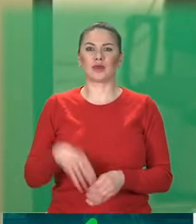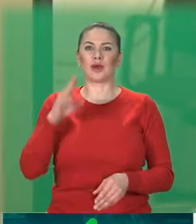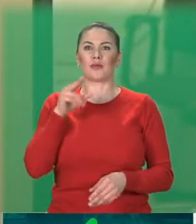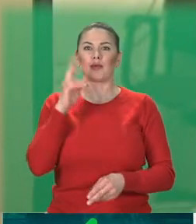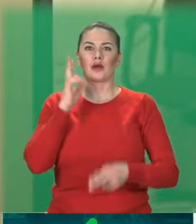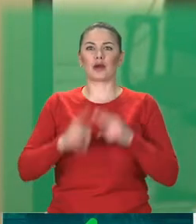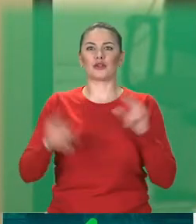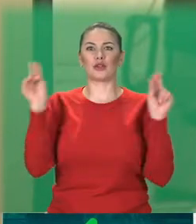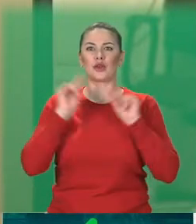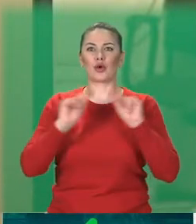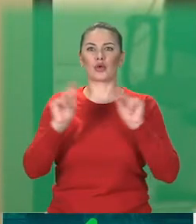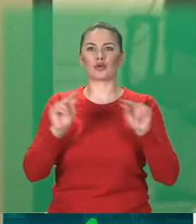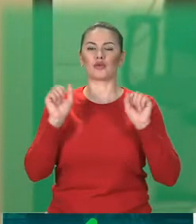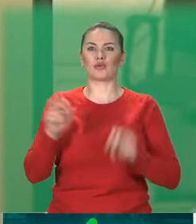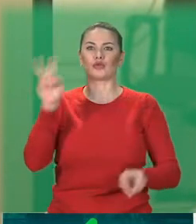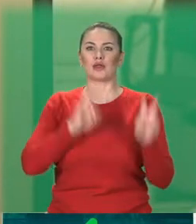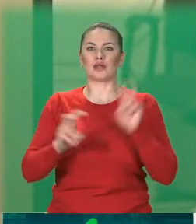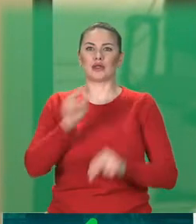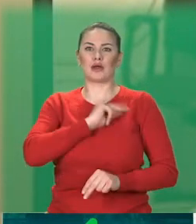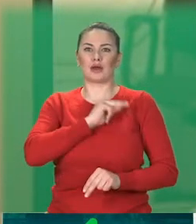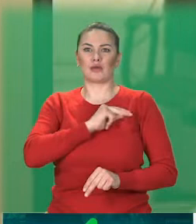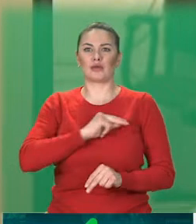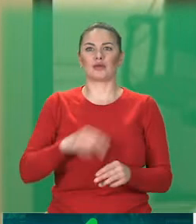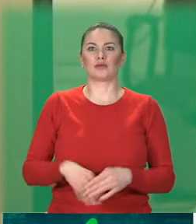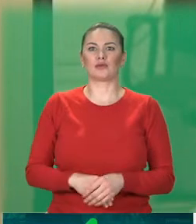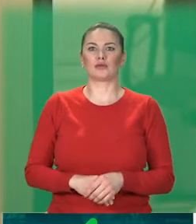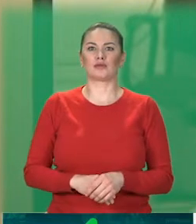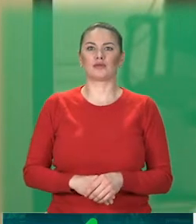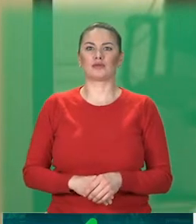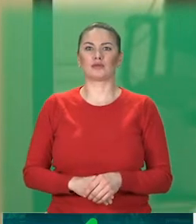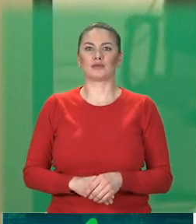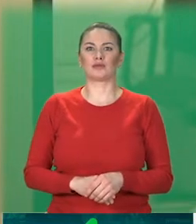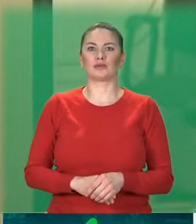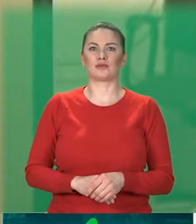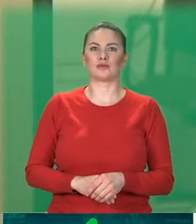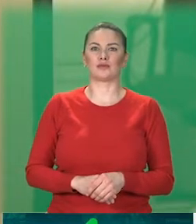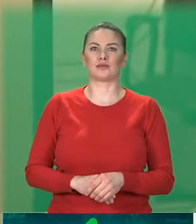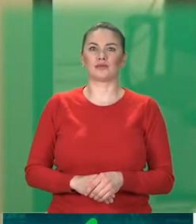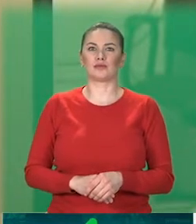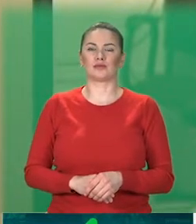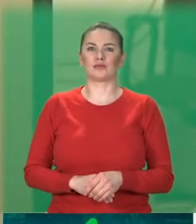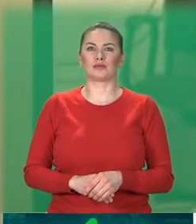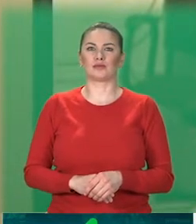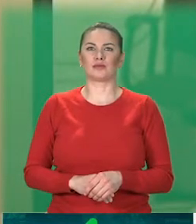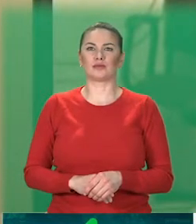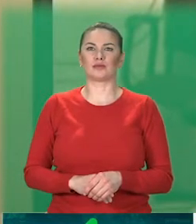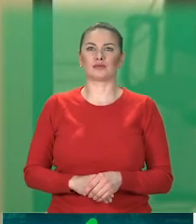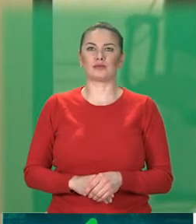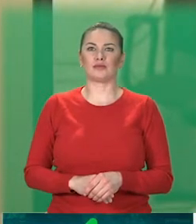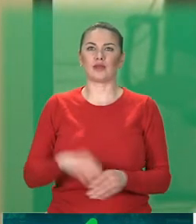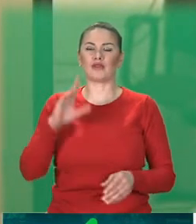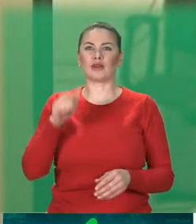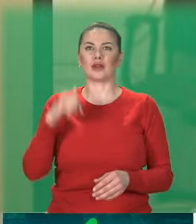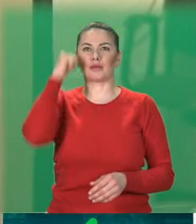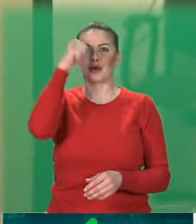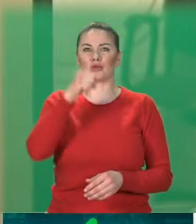и в учреждениях департамента образования собирались данные по желающим принять участие. В этом году будет